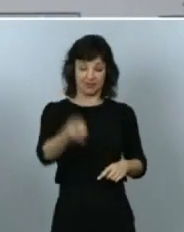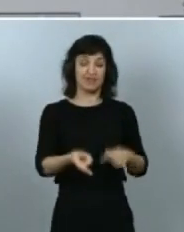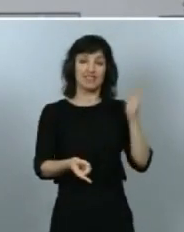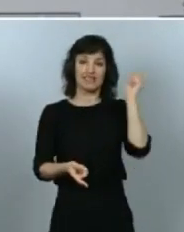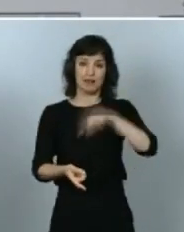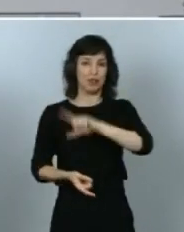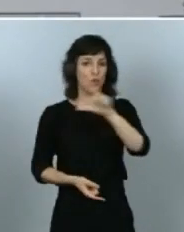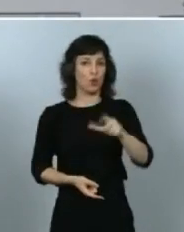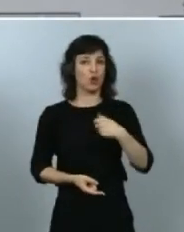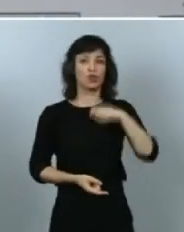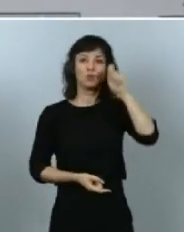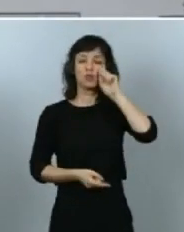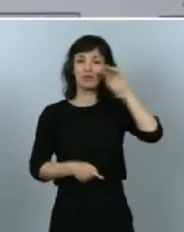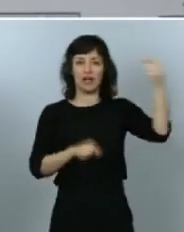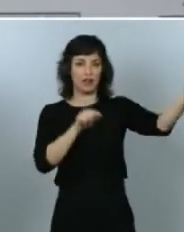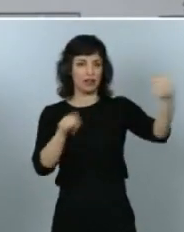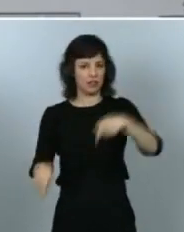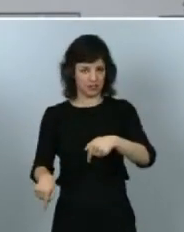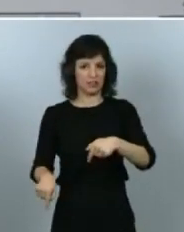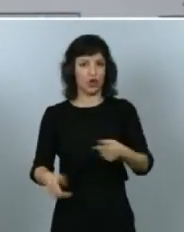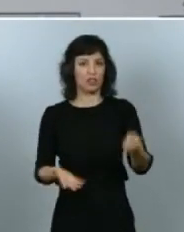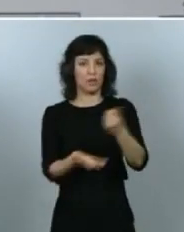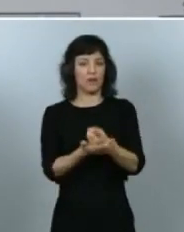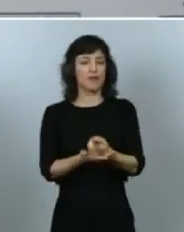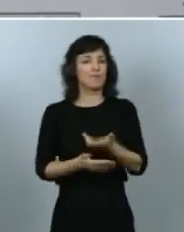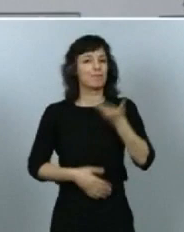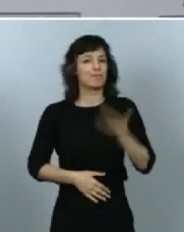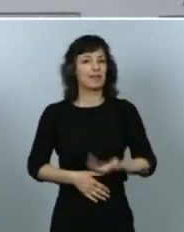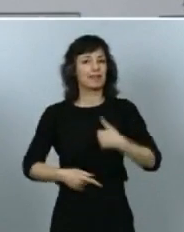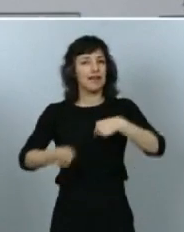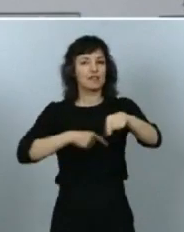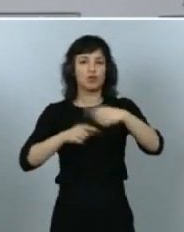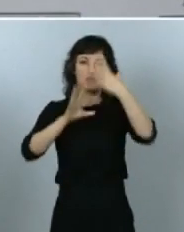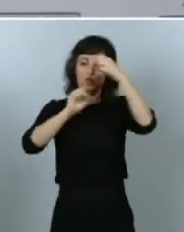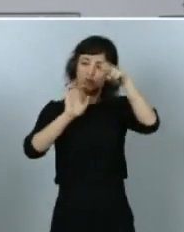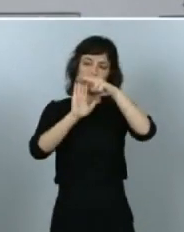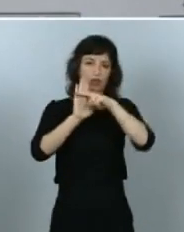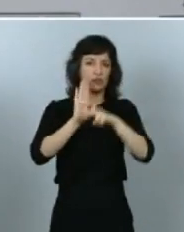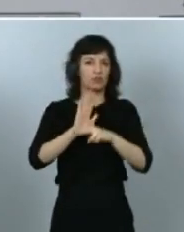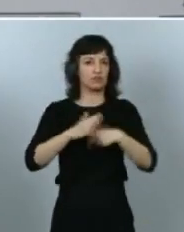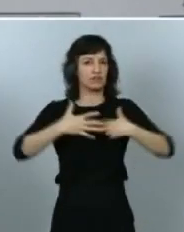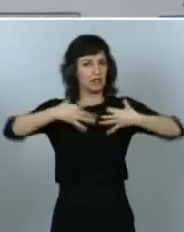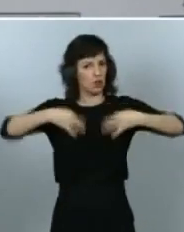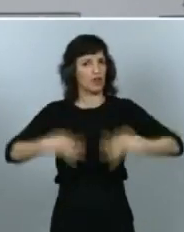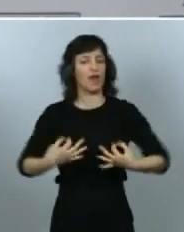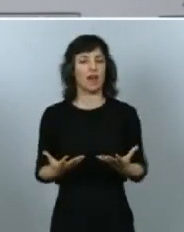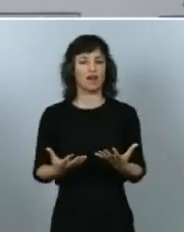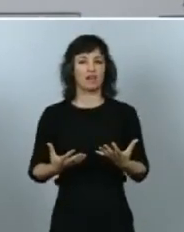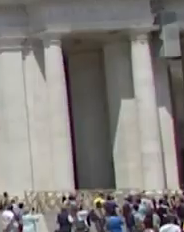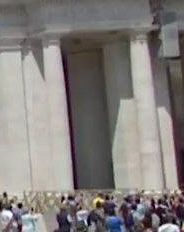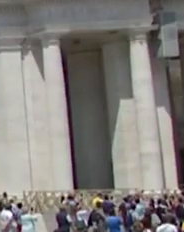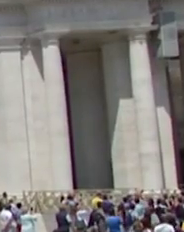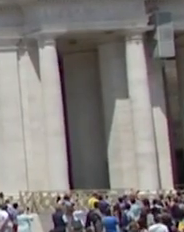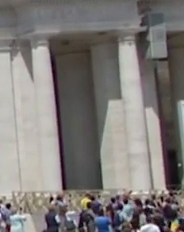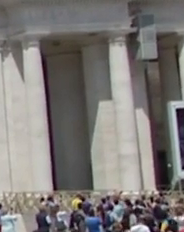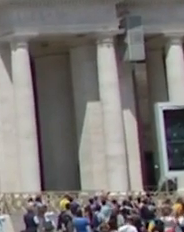идеи отказались. Туристы должны начать приезжать к нам с 1 июля. Важно, чтобы все меры, которые принимают страны, члены ЕС, были